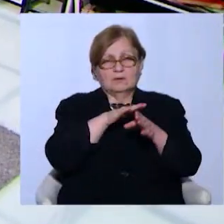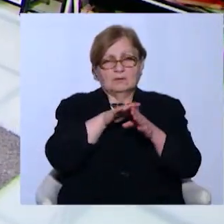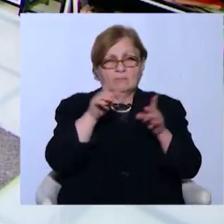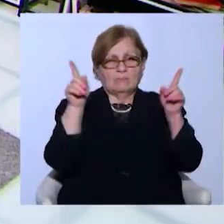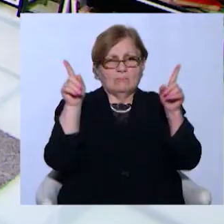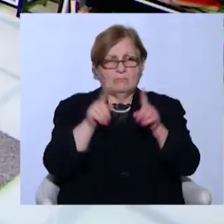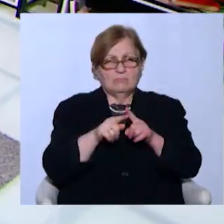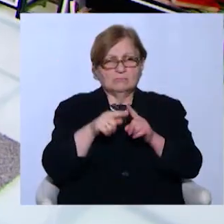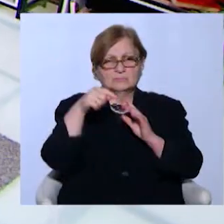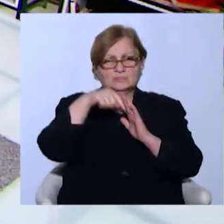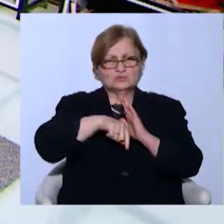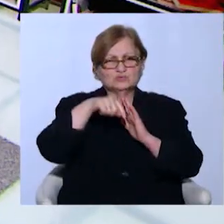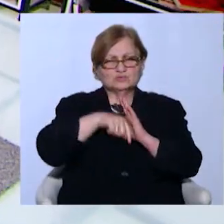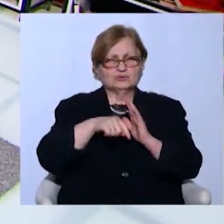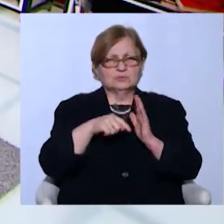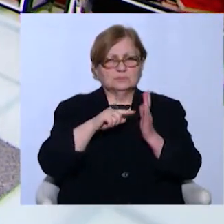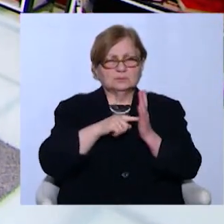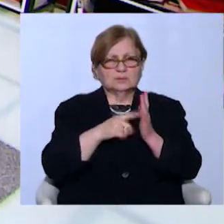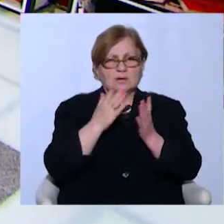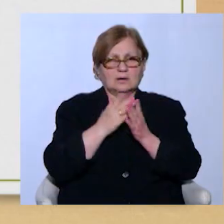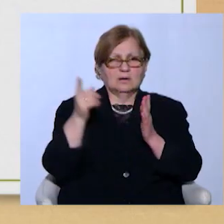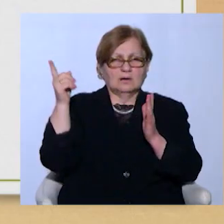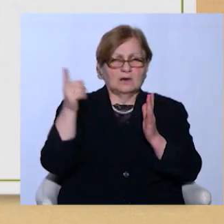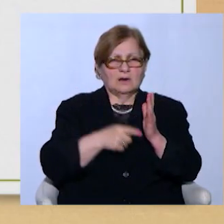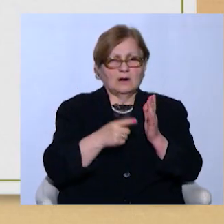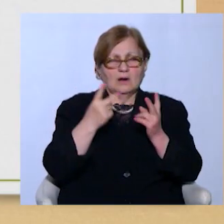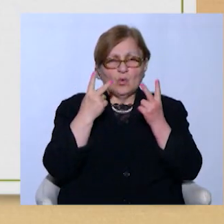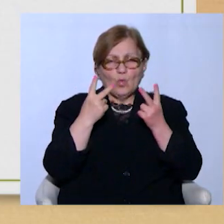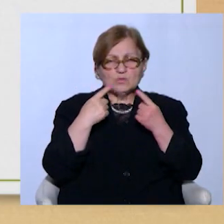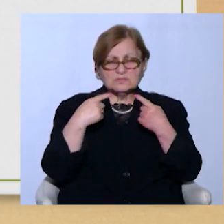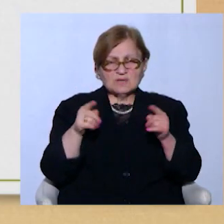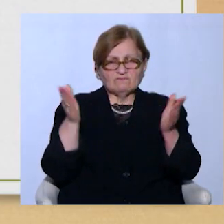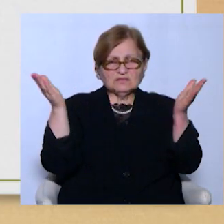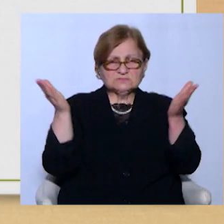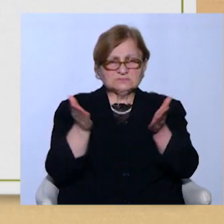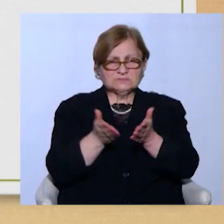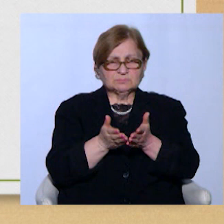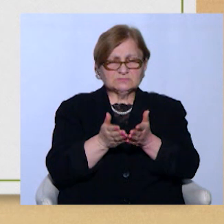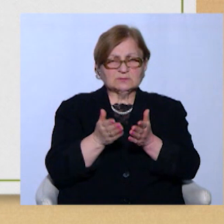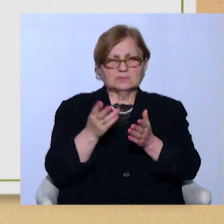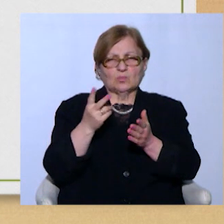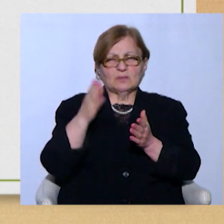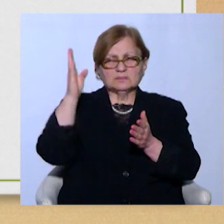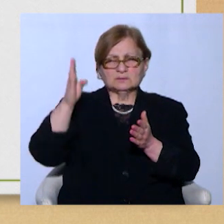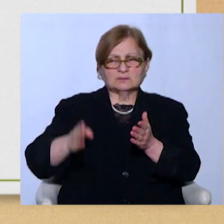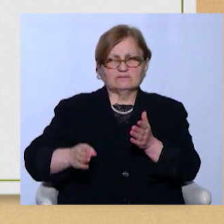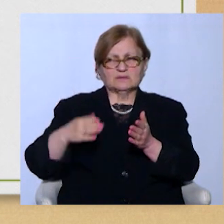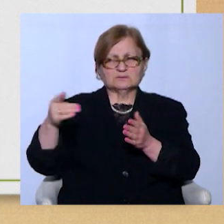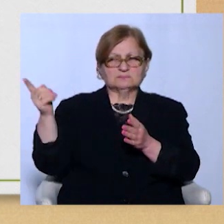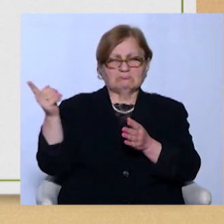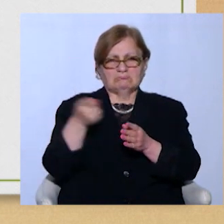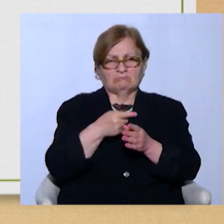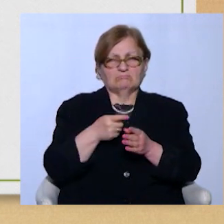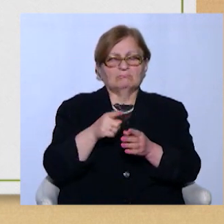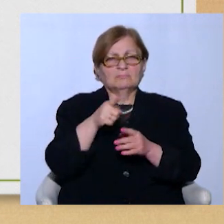ორი გვერდი შუაწერტილებზე გავლებულია ფუძისადმი თანაბრად დახრილი ორი სხვადასხვა სიმტკიცე, რომლებიც გვერდით წიბოებს კვეთენ. იპოვეთ მიღებული